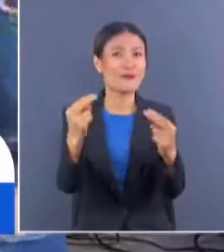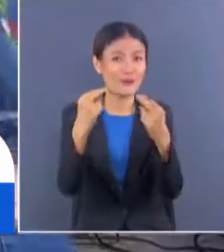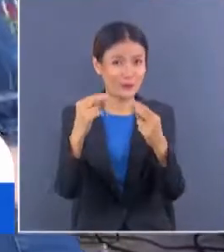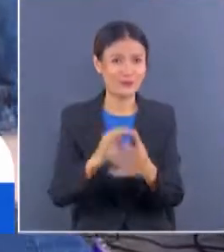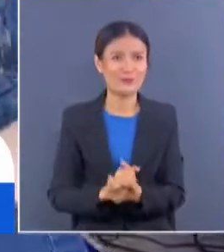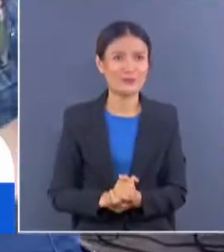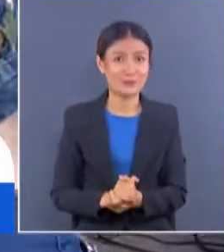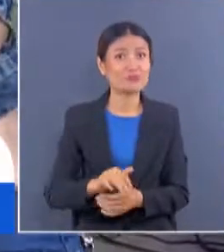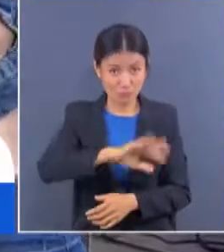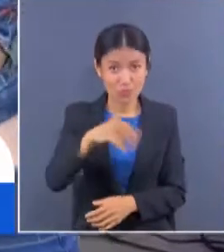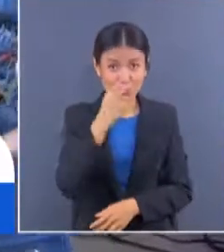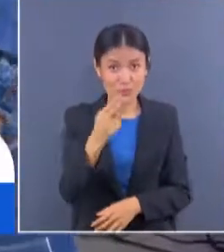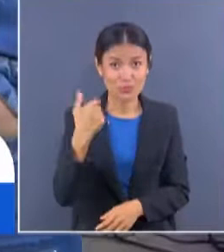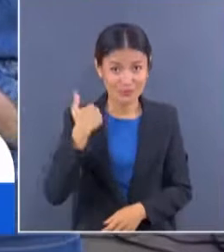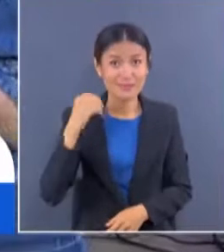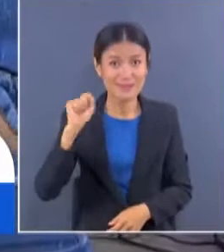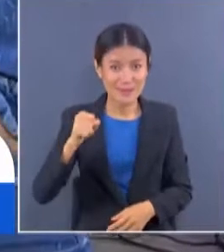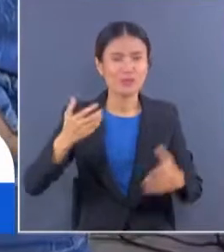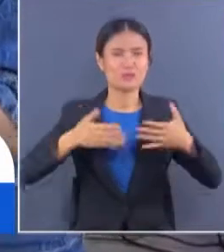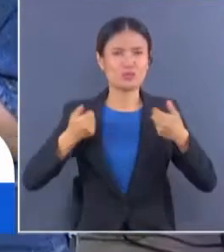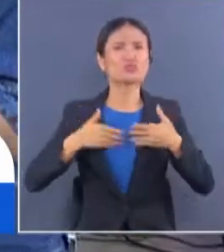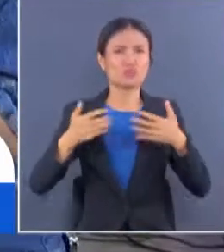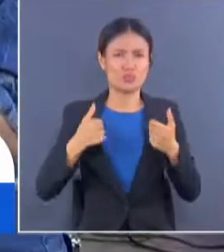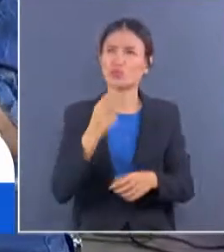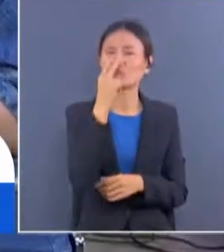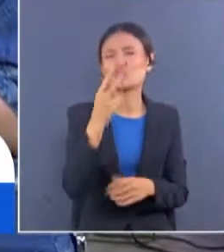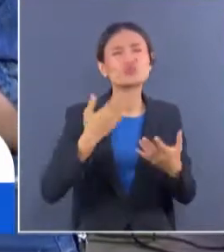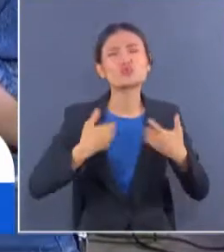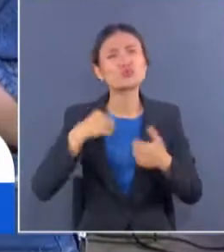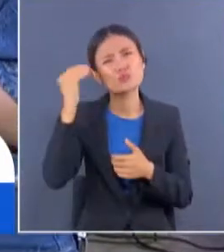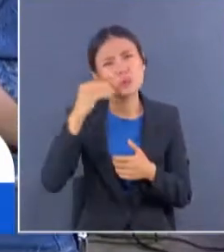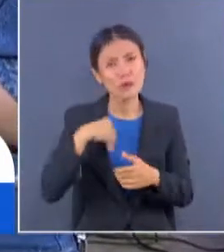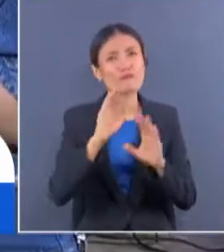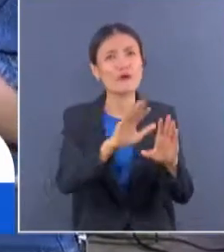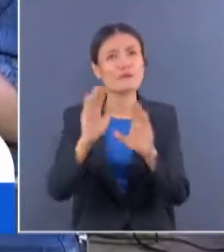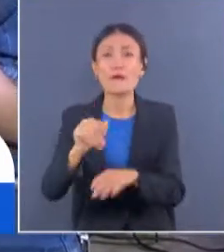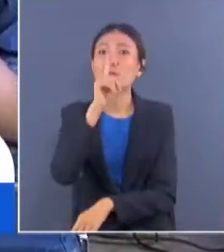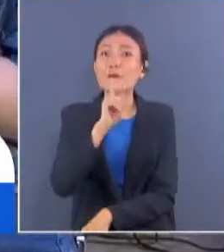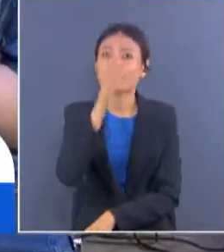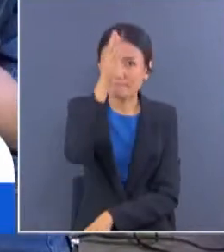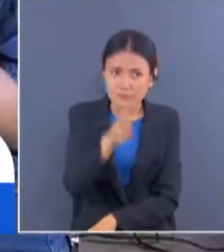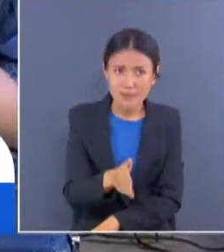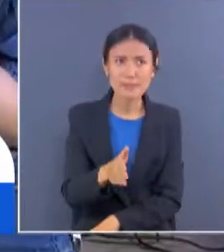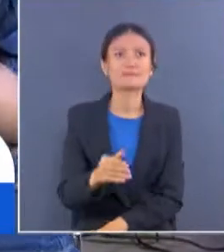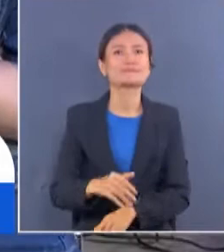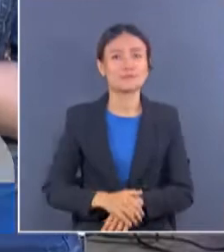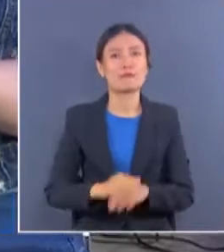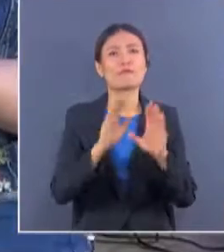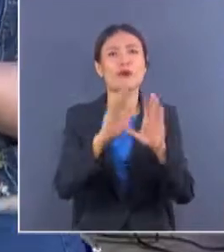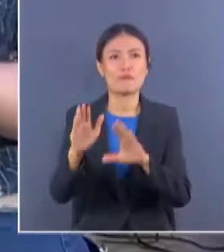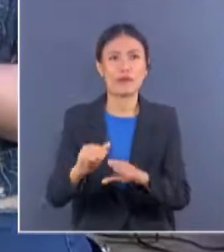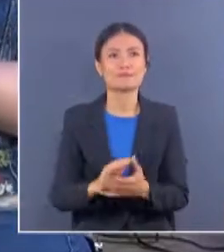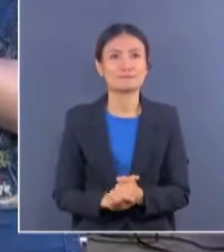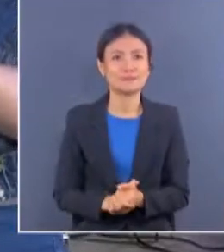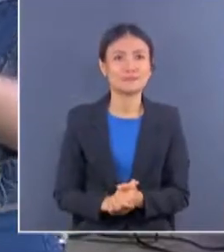ที่เชื่อว่าทุกคนดูอยู่แล้วแล้วก็เป็นรายการที่สนุกทุกครั้งอยู่แล้วยังไงก็ห้ามพลาดทุกวันอาทิตย์นั่นเองนะครับหลังพรีเมียมบล็อกบัสเตอร์ก็มาเจ